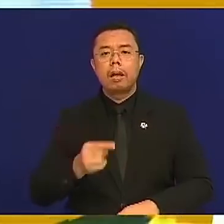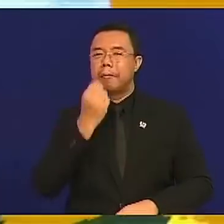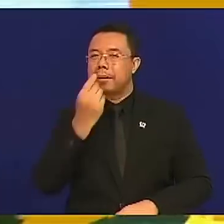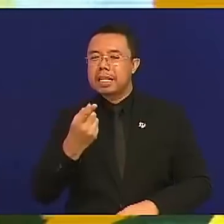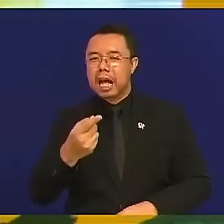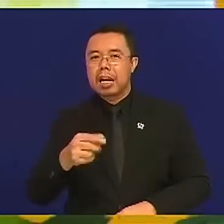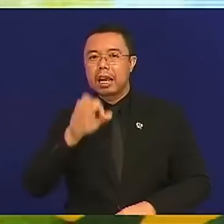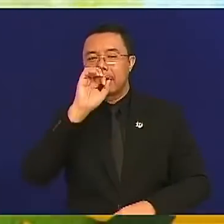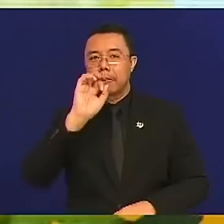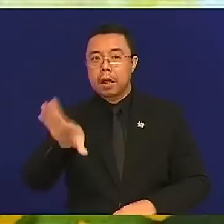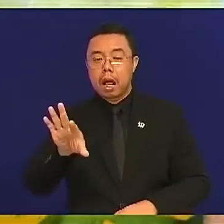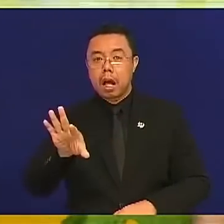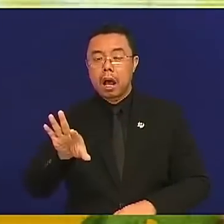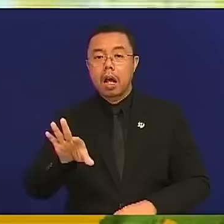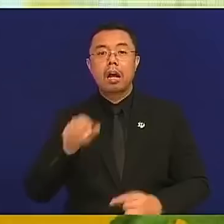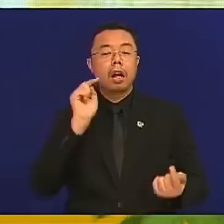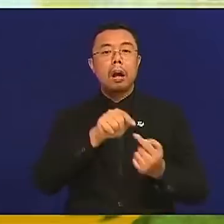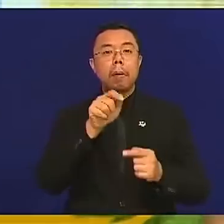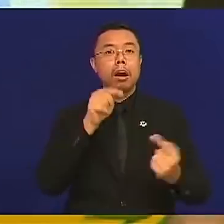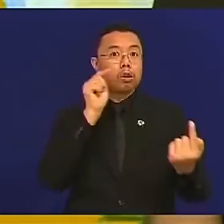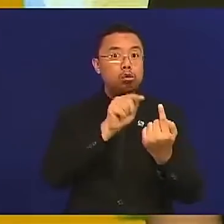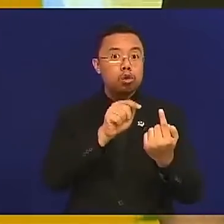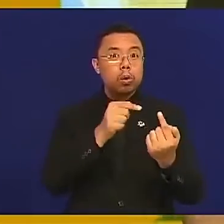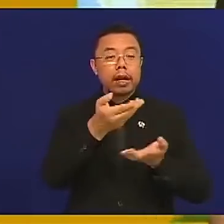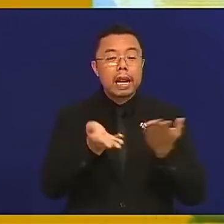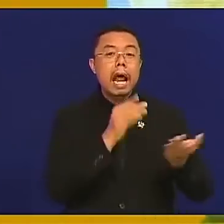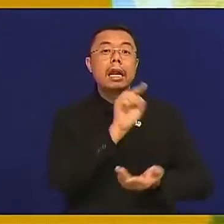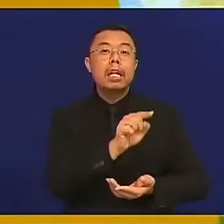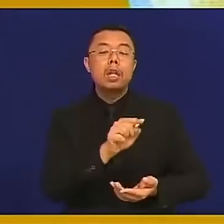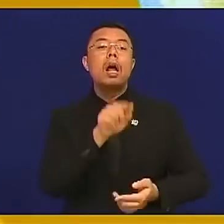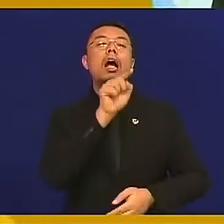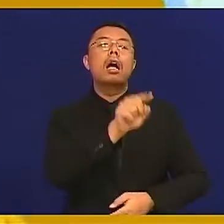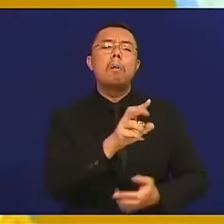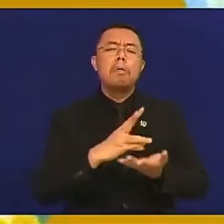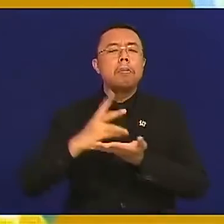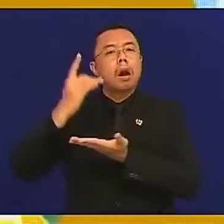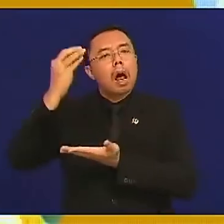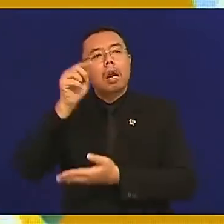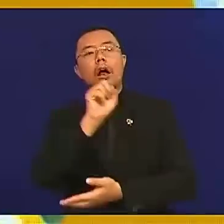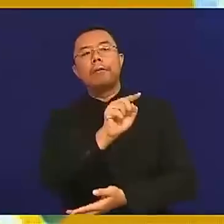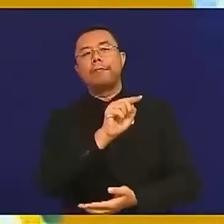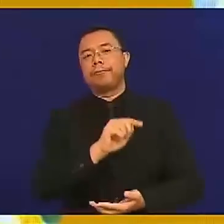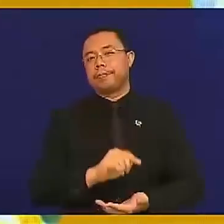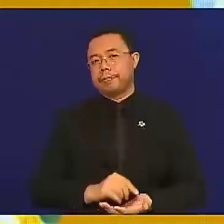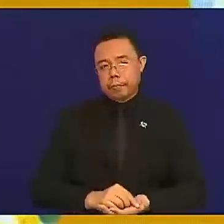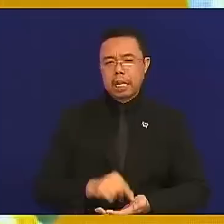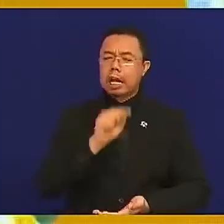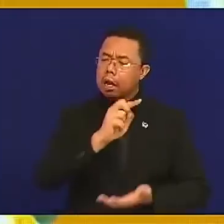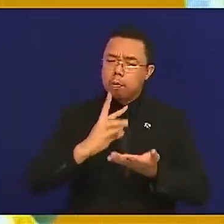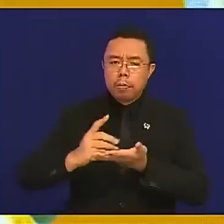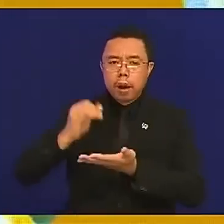Pesan yang disampaikan kepada objek yang dilayani adalah kamu berharga.